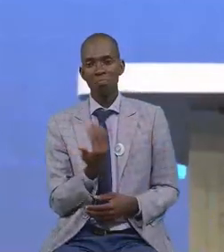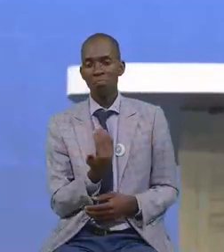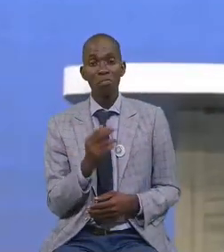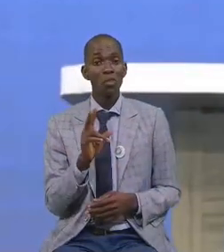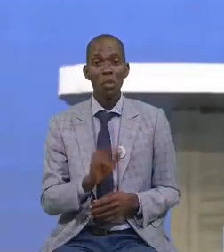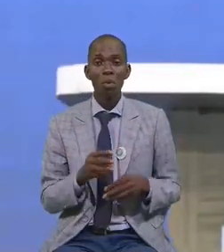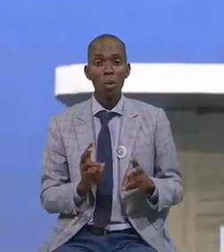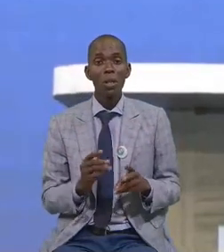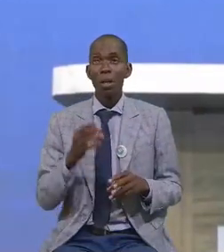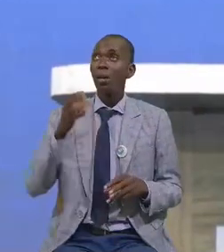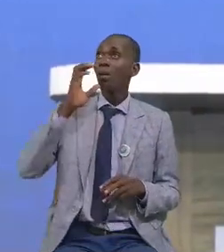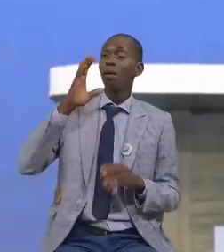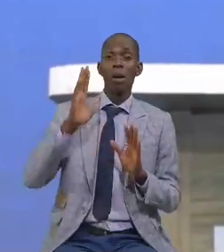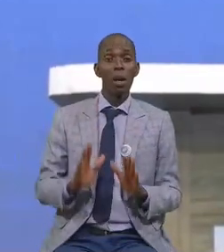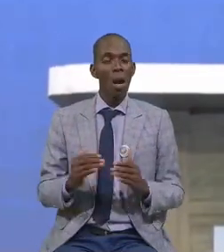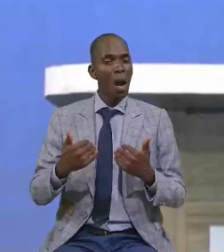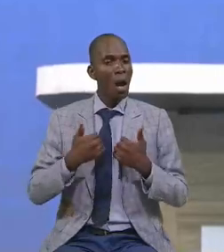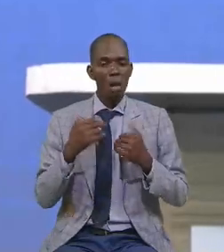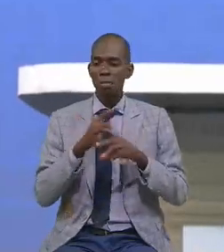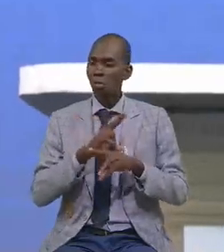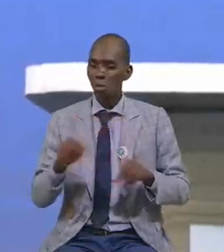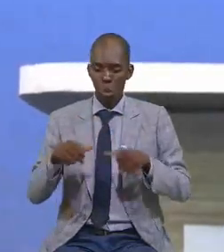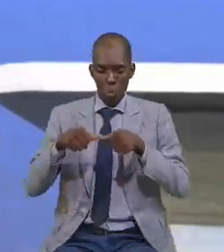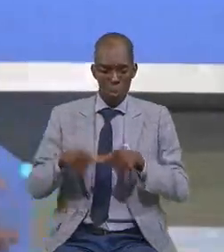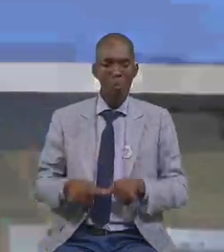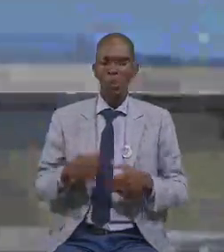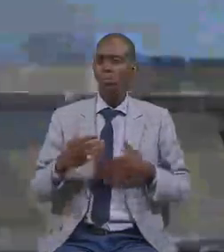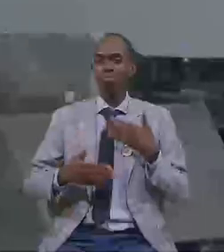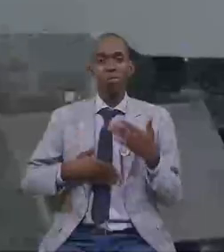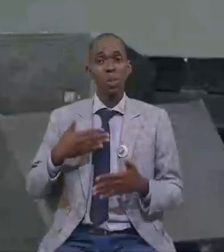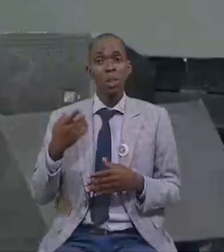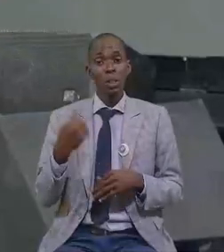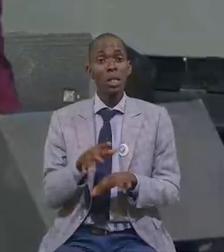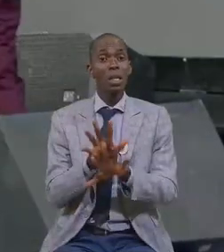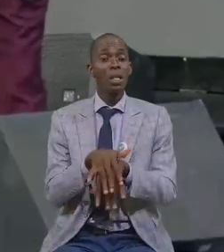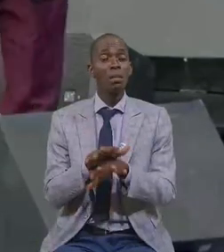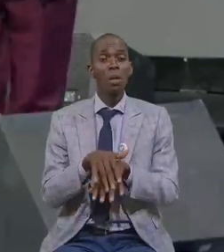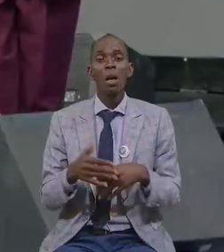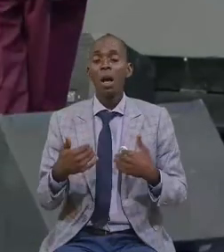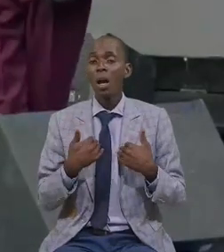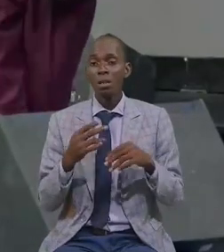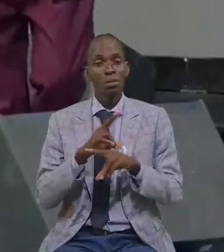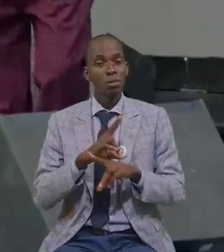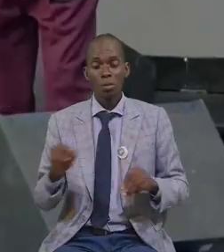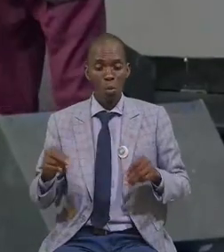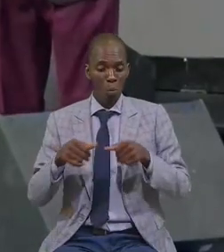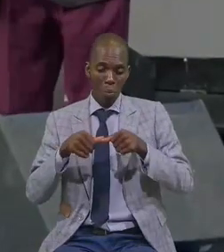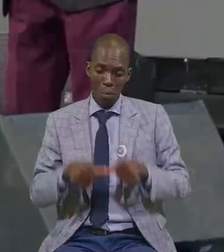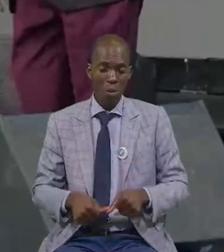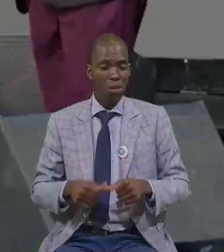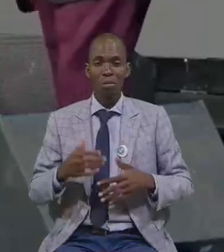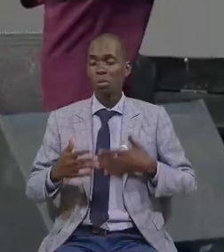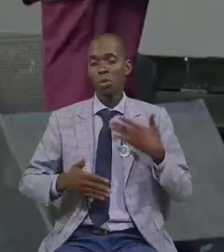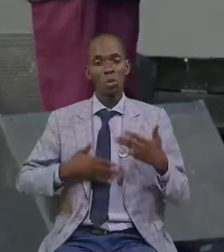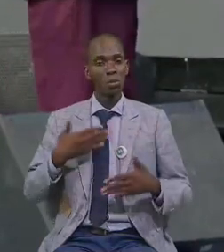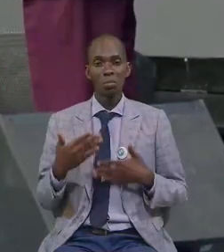L'ivrogne n'a pas de joie permanente. L'hypocrite n'a pas de joie, cette joie